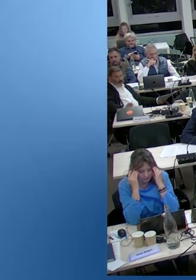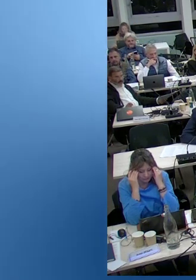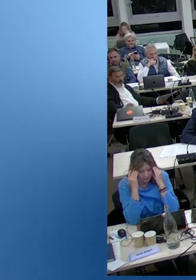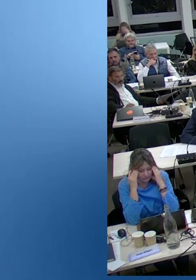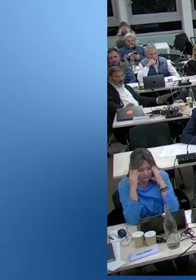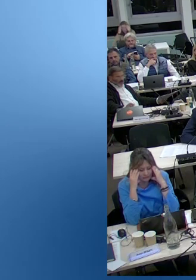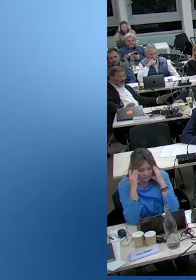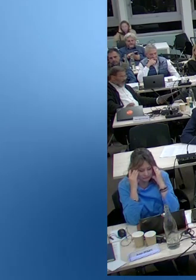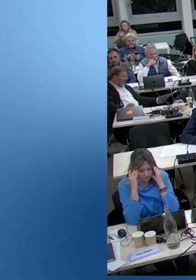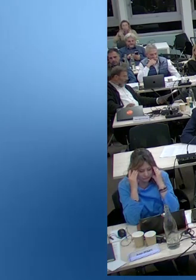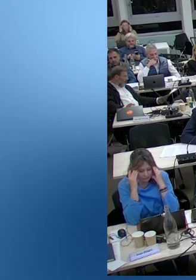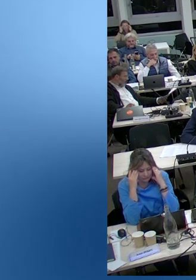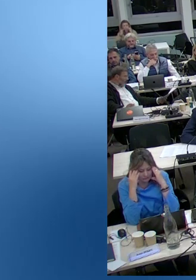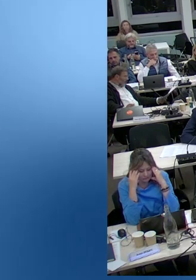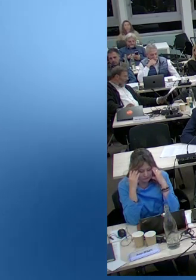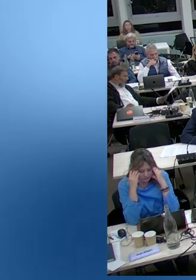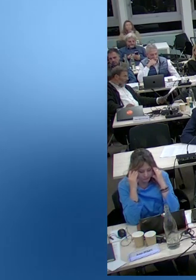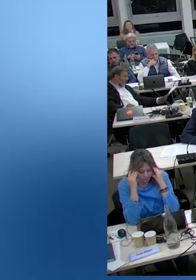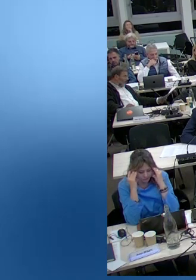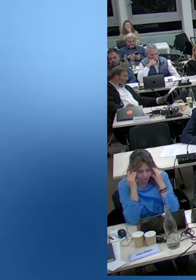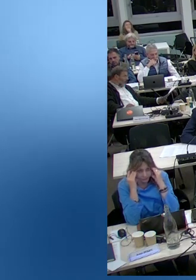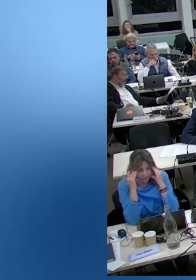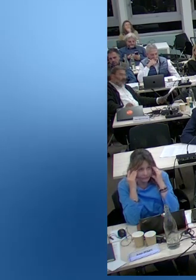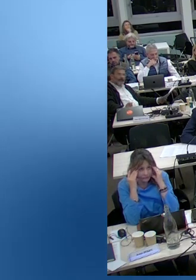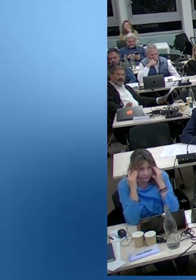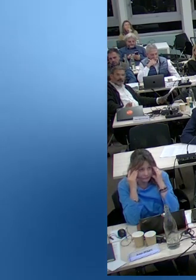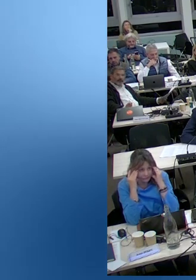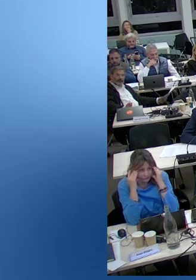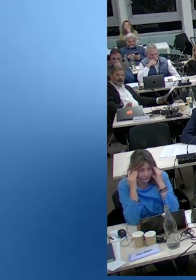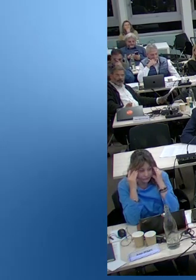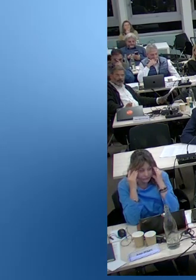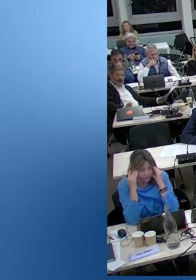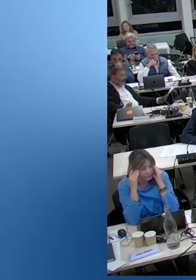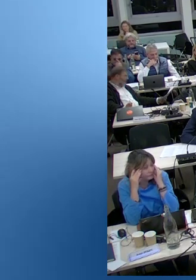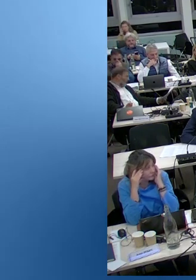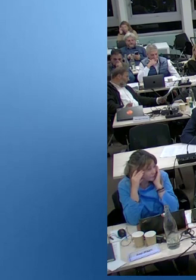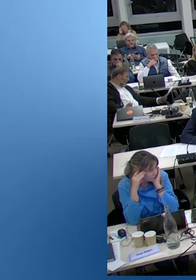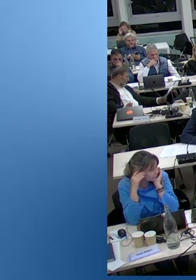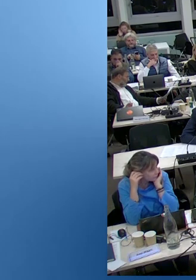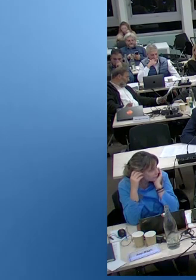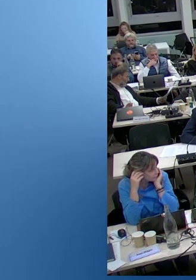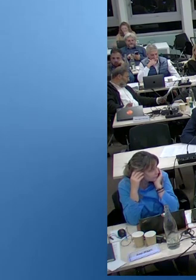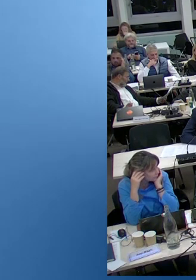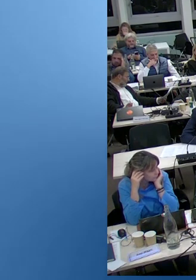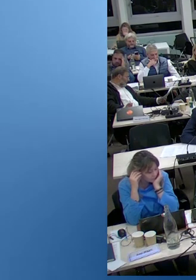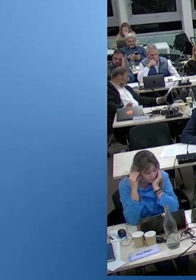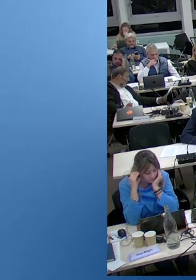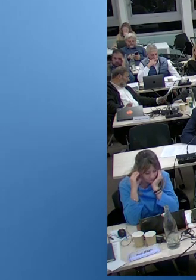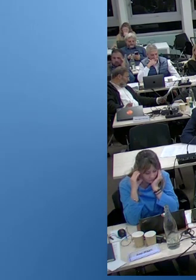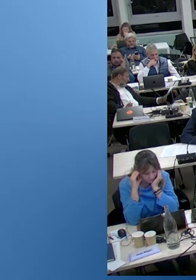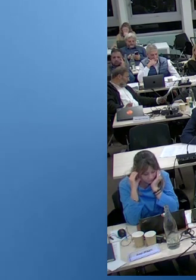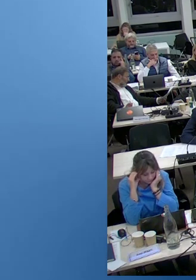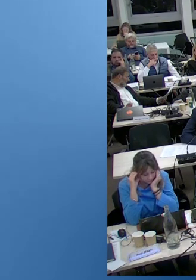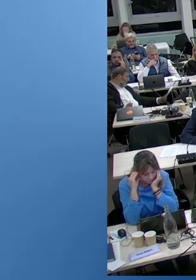peux merci pardon prise de oui merci Monsieur le ma prise de parole sur les deux les deux délibérations 13 et 13 et